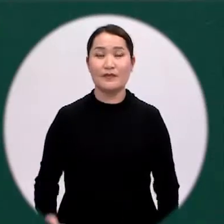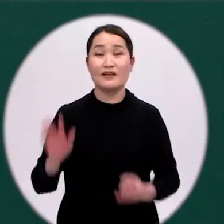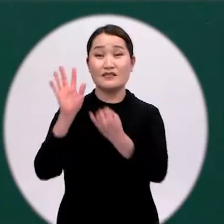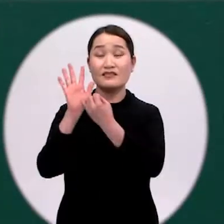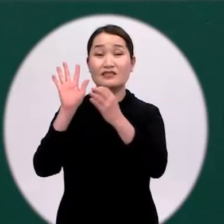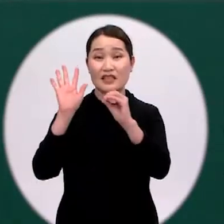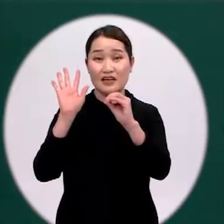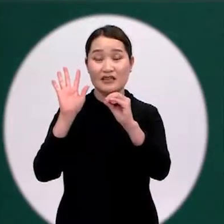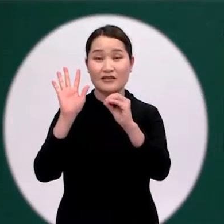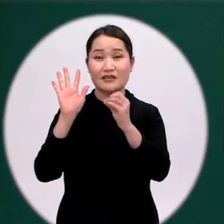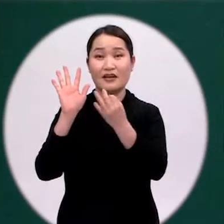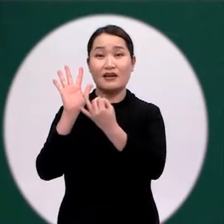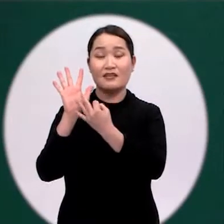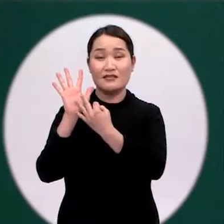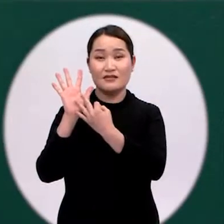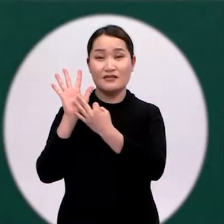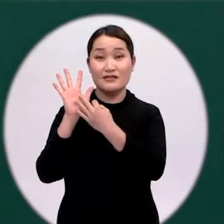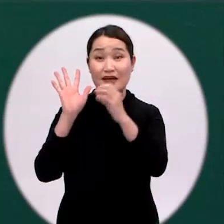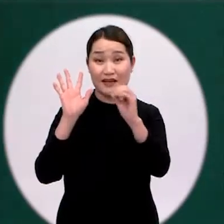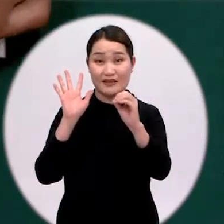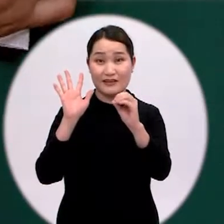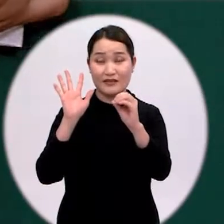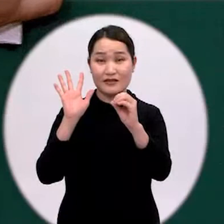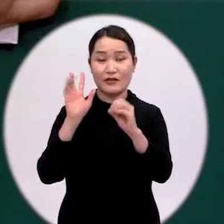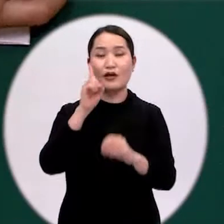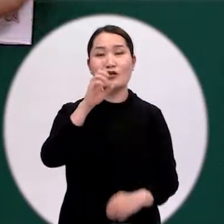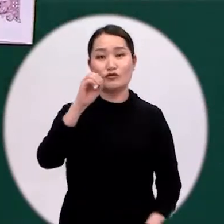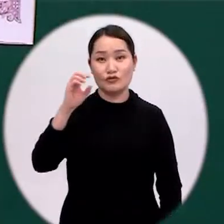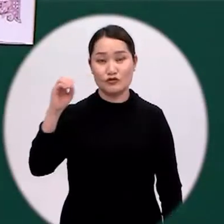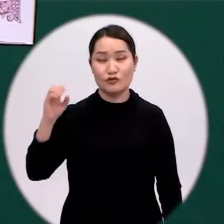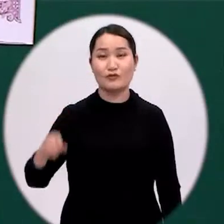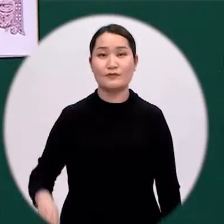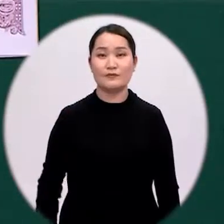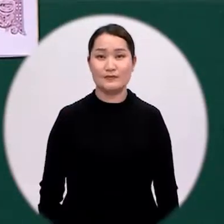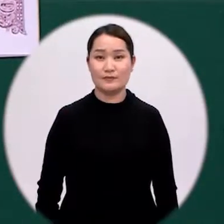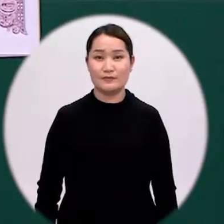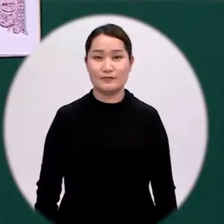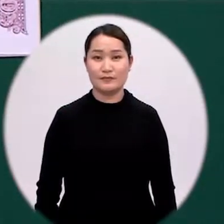60, 80, 100.